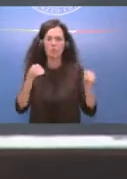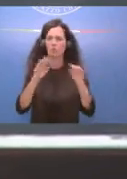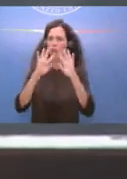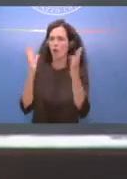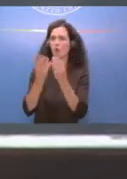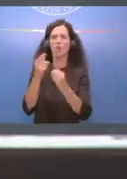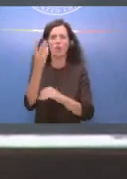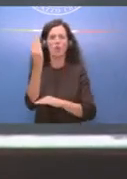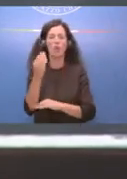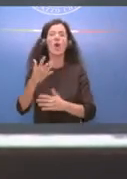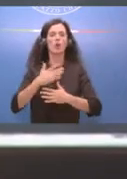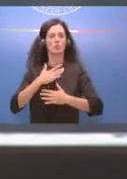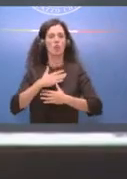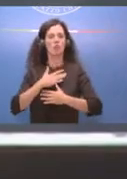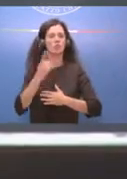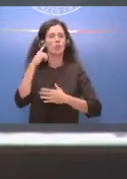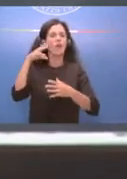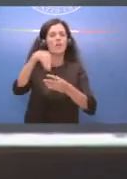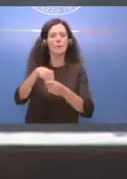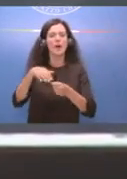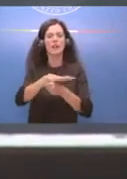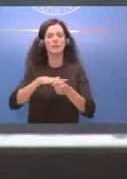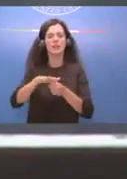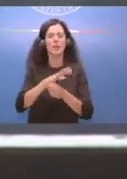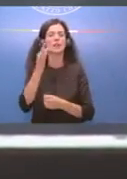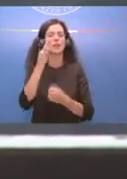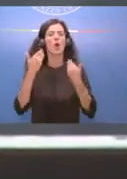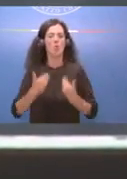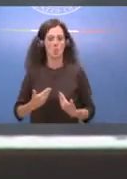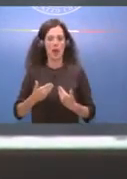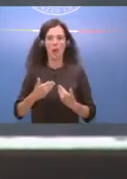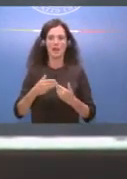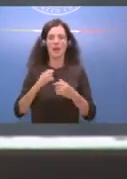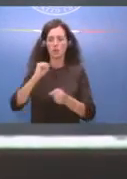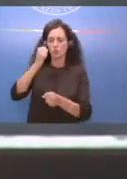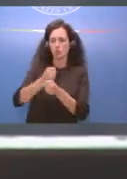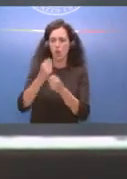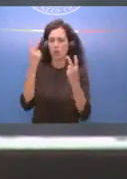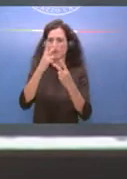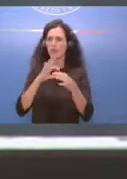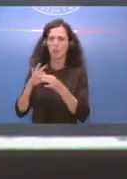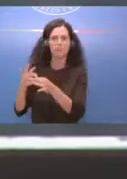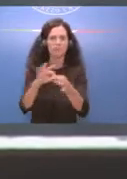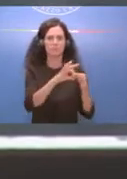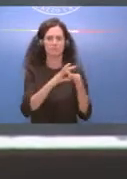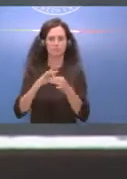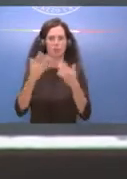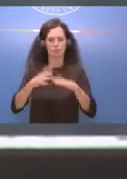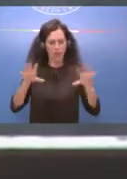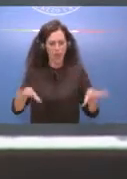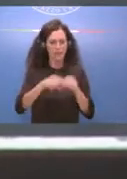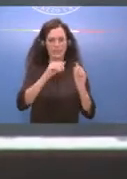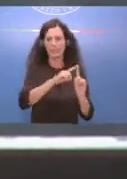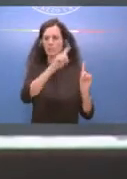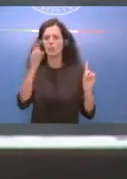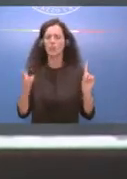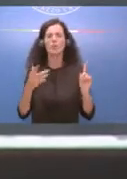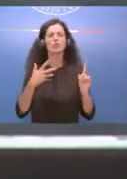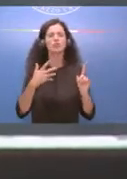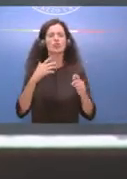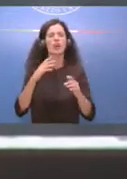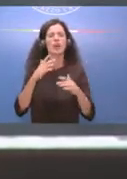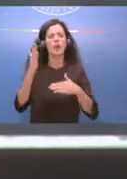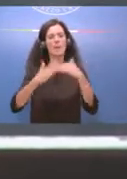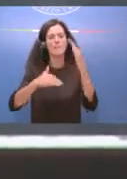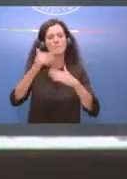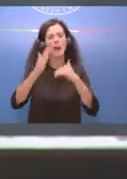parte della stessa famiglia umana di cui condividiamo la storia tracciata sin dall'inizio della nostra specie da gesti di bellezza come le